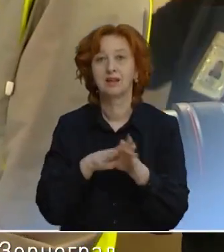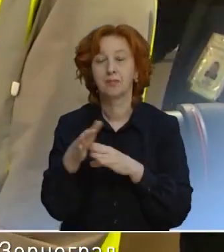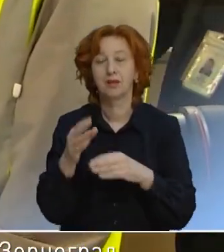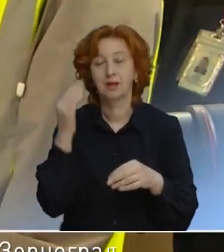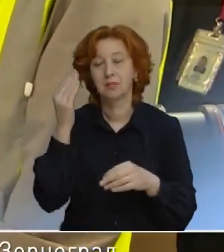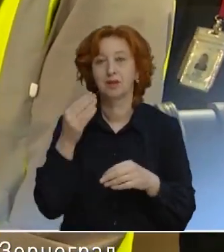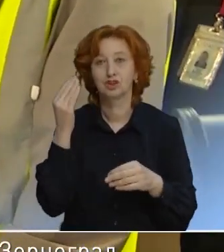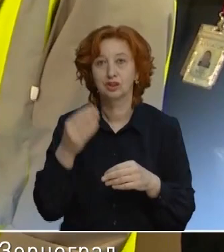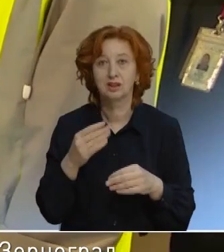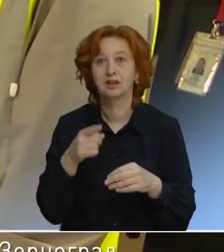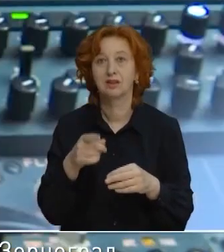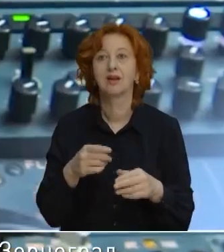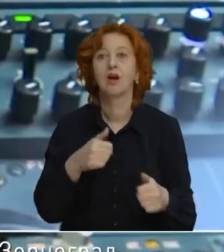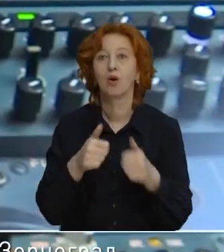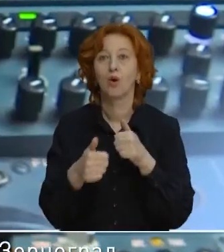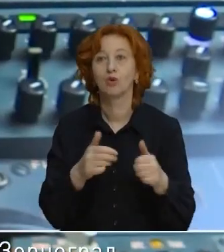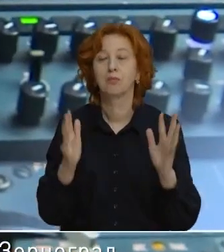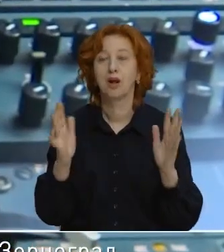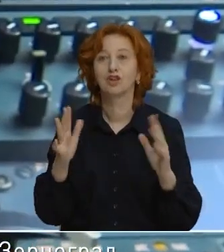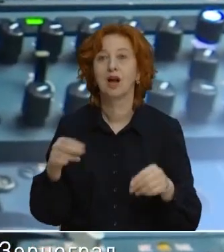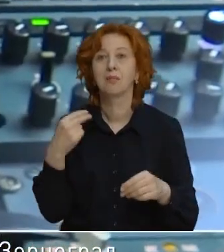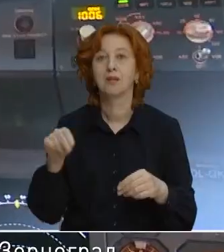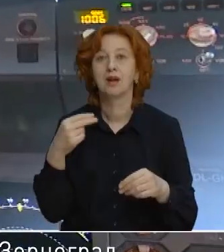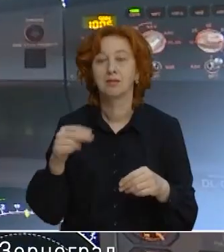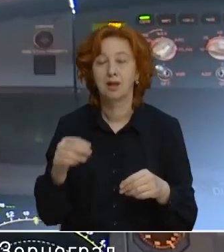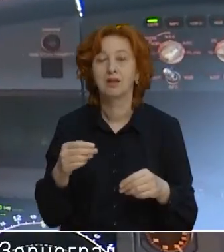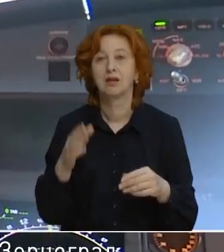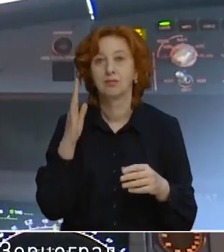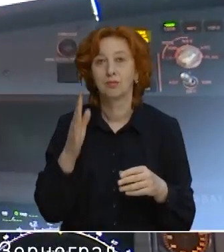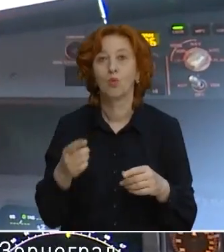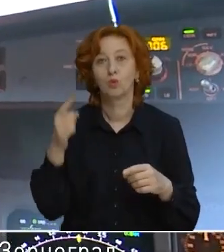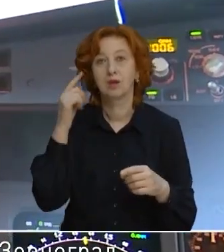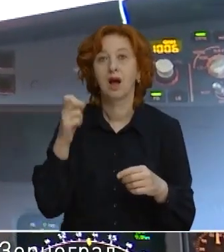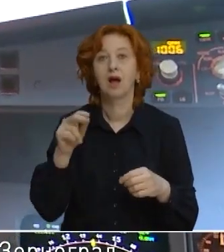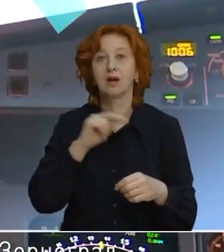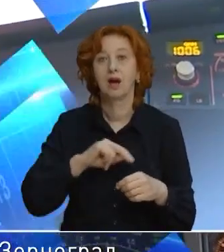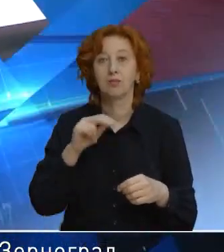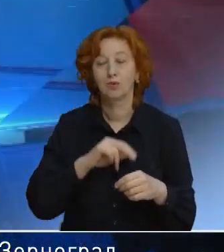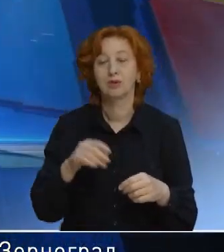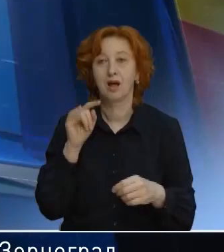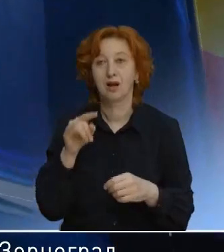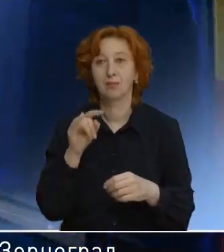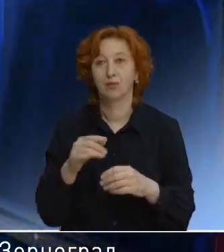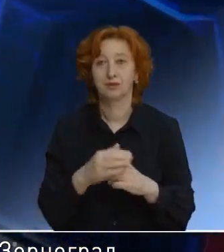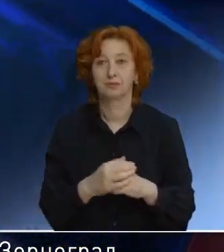Исполнение мечты. Участник конкурса «Большая перемена» побывал в кабине пилота и узнал, как работает аэропорт.